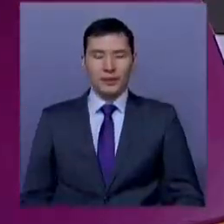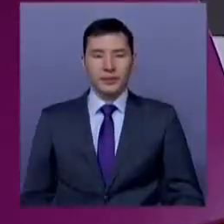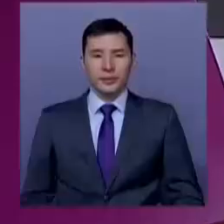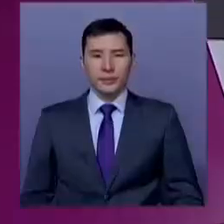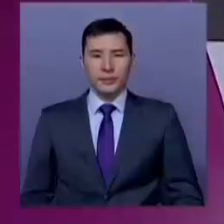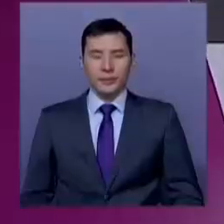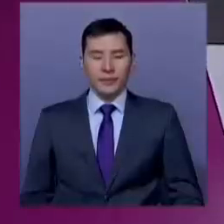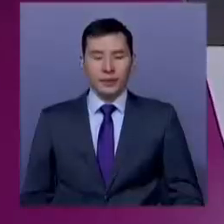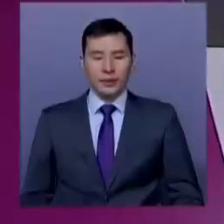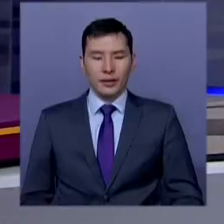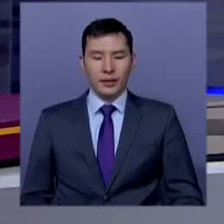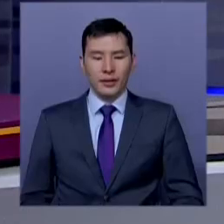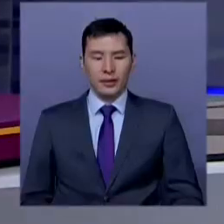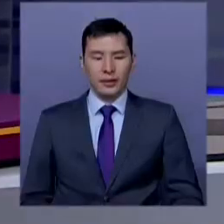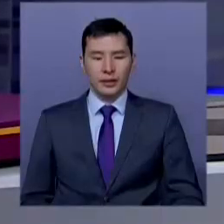Ғолманов.